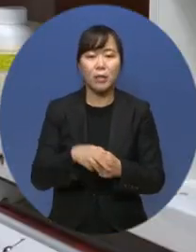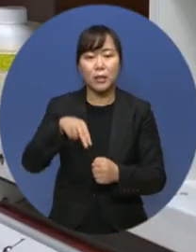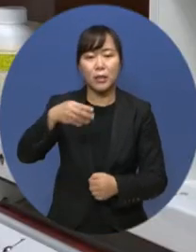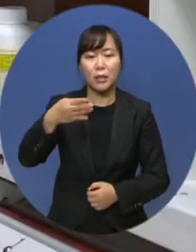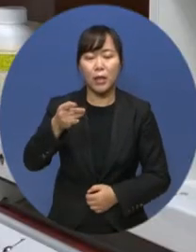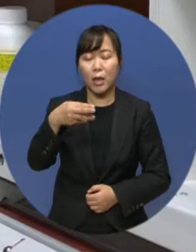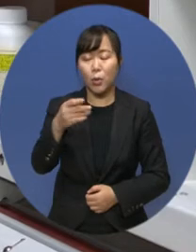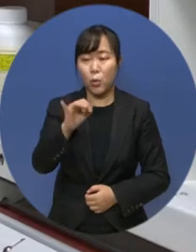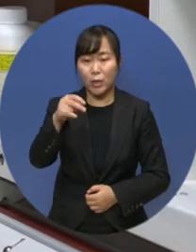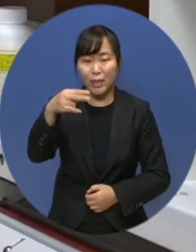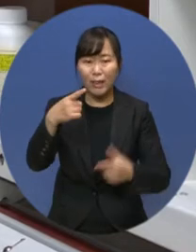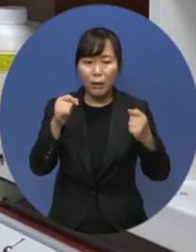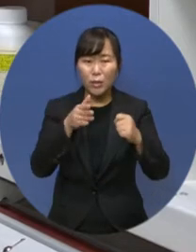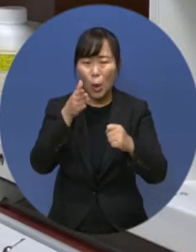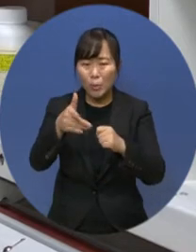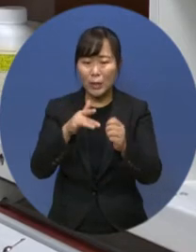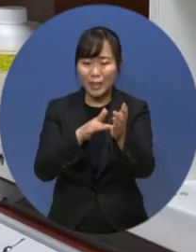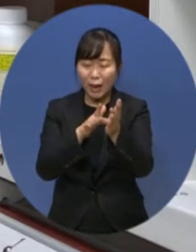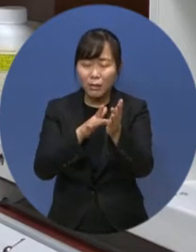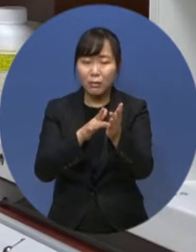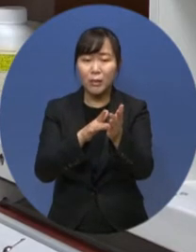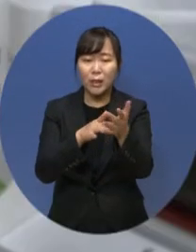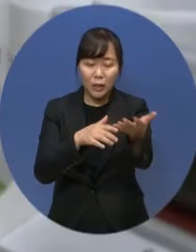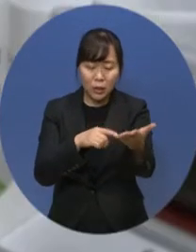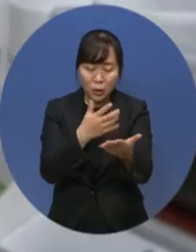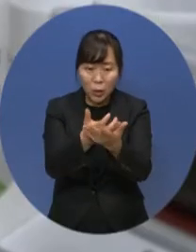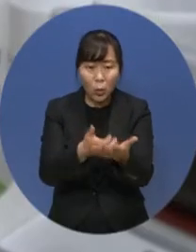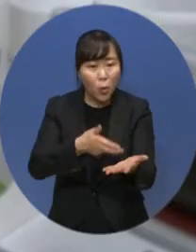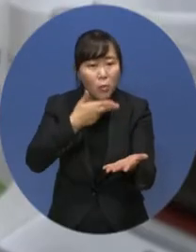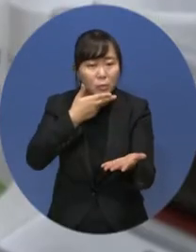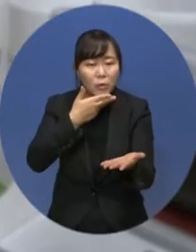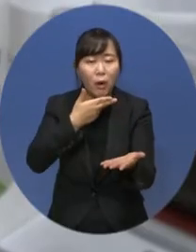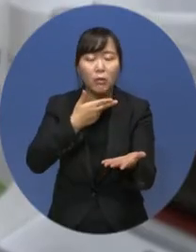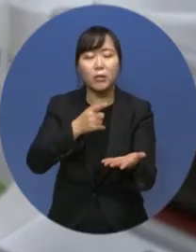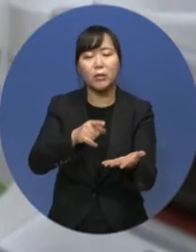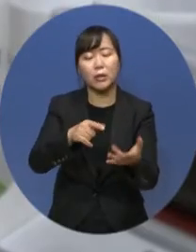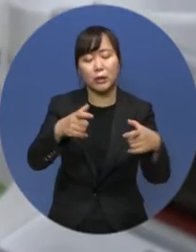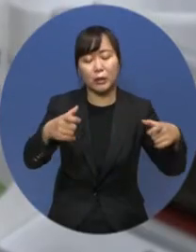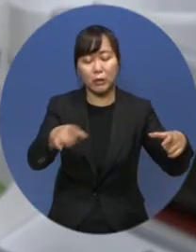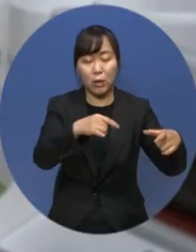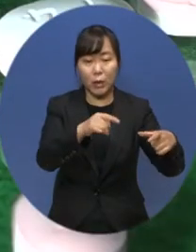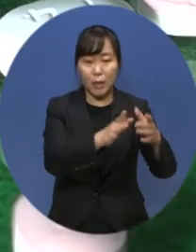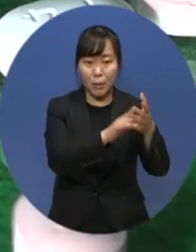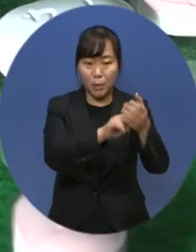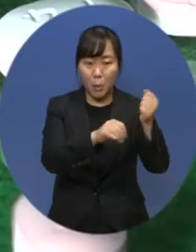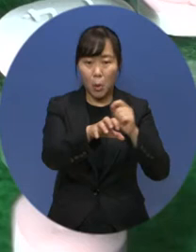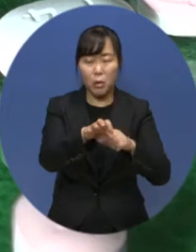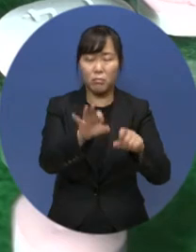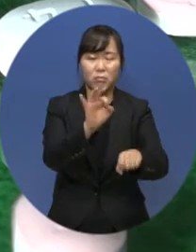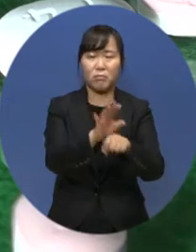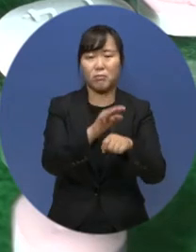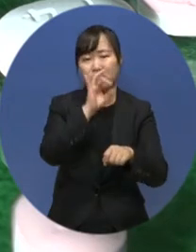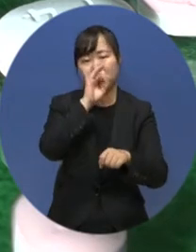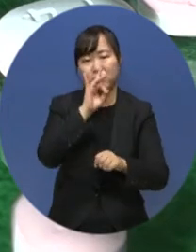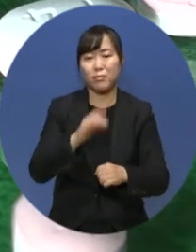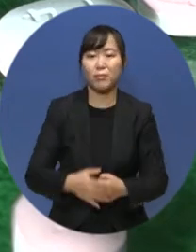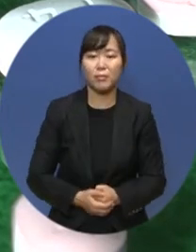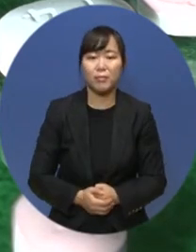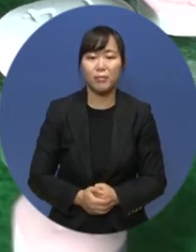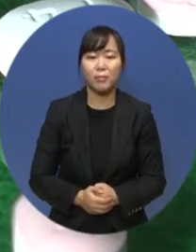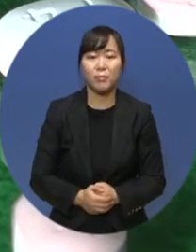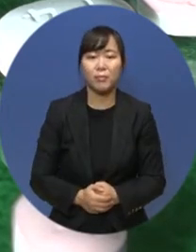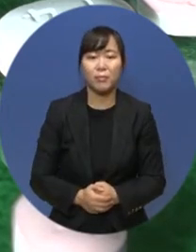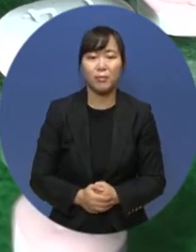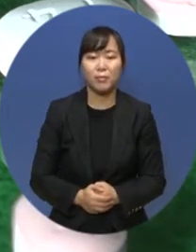스테로이드와 같은 전문 의약품은 처방전 없이는 의약분업 예외지역 약국이라도 구입할 수 없습니다.